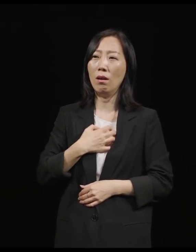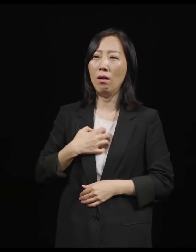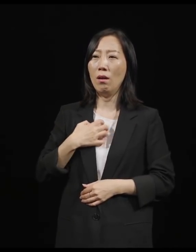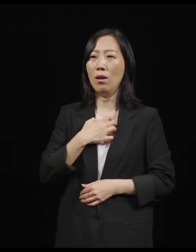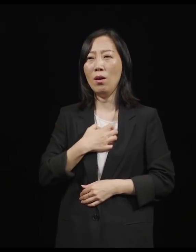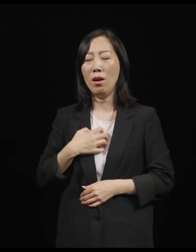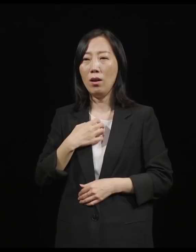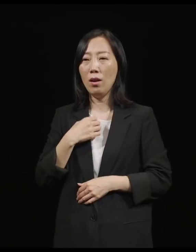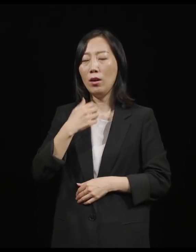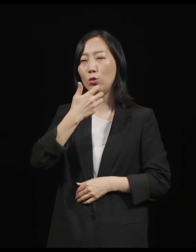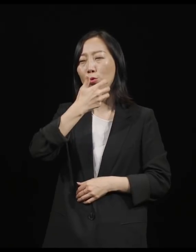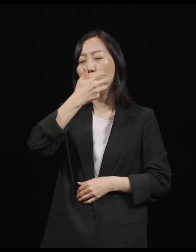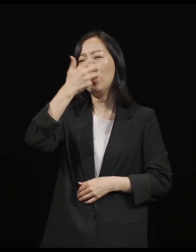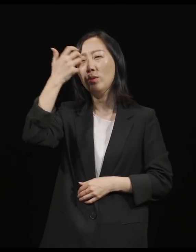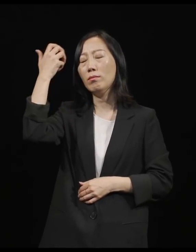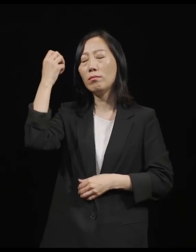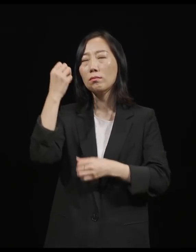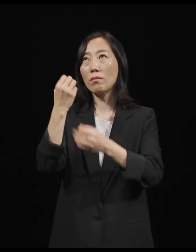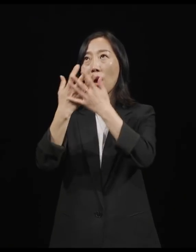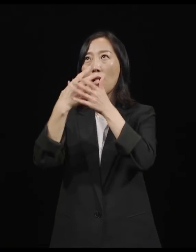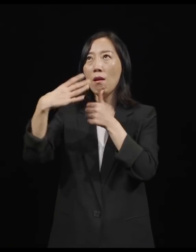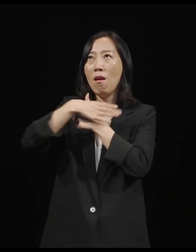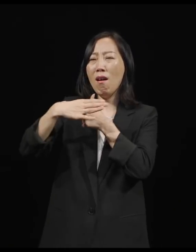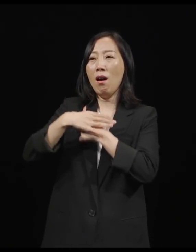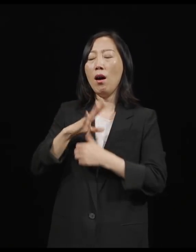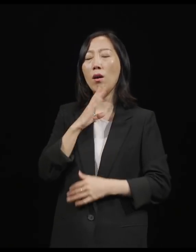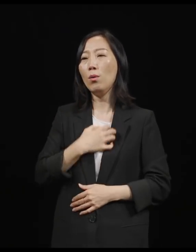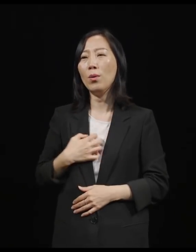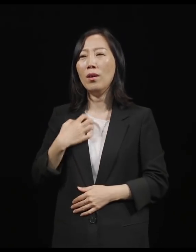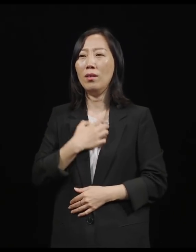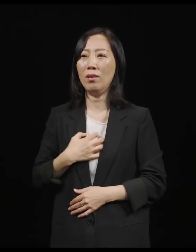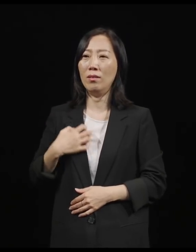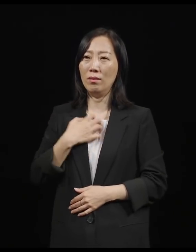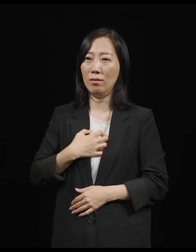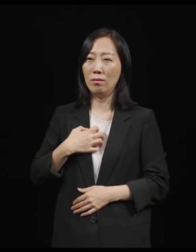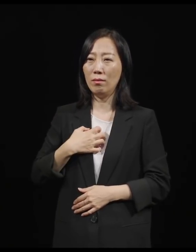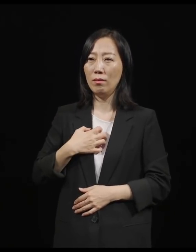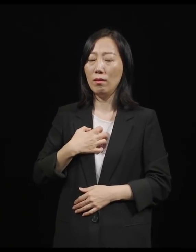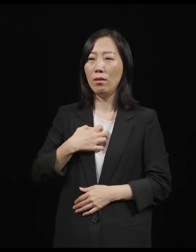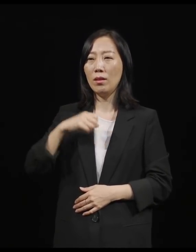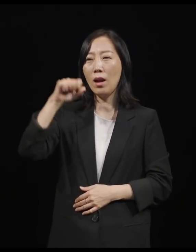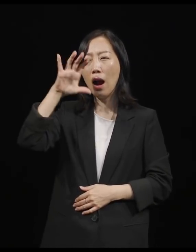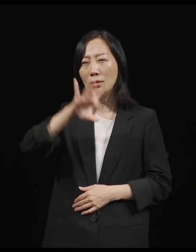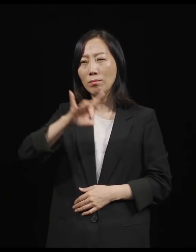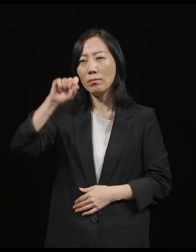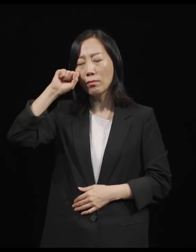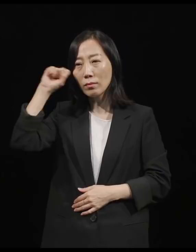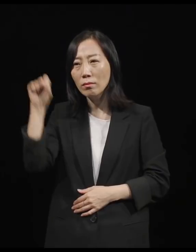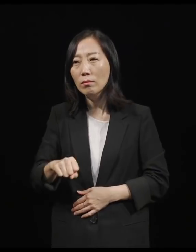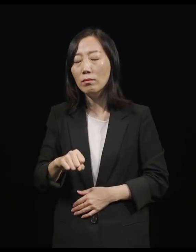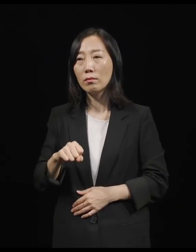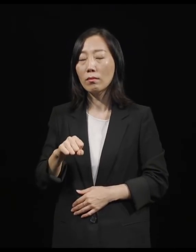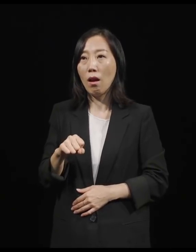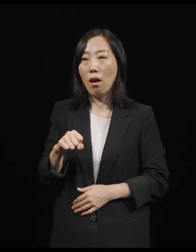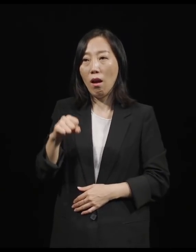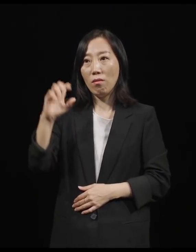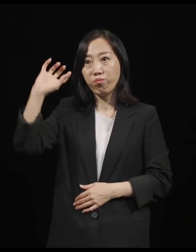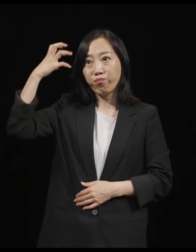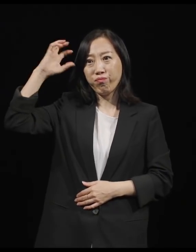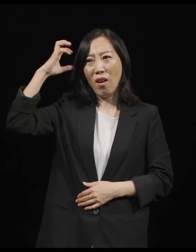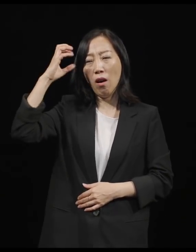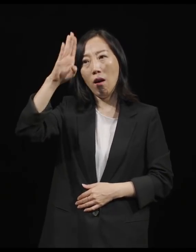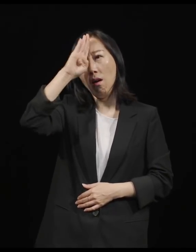그들이 나타나서 절 괴롭혔습니다. 어느 날에는 새벽에 증상이 너무 심해가지고 이대로 있다간 죽을 것